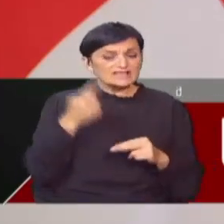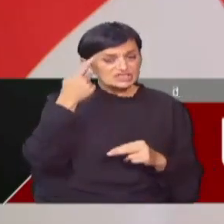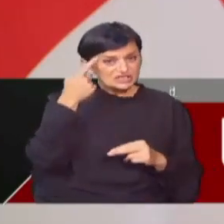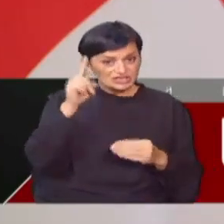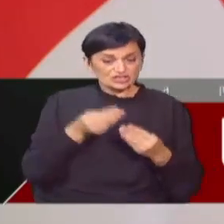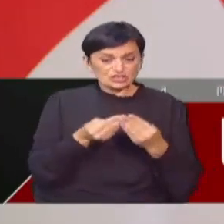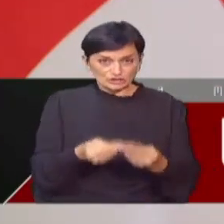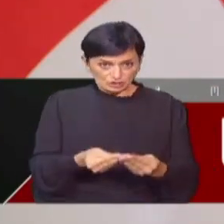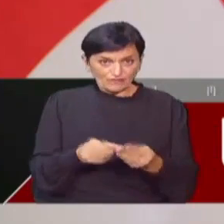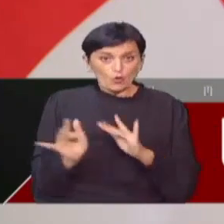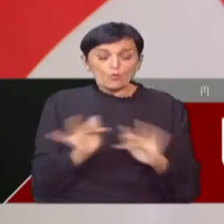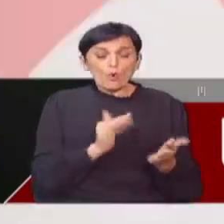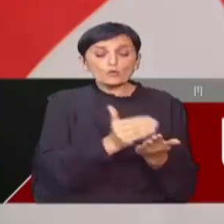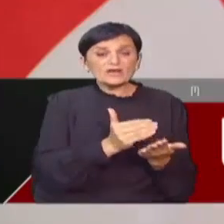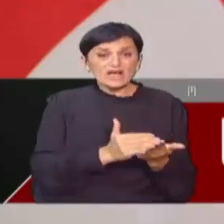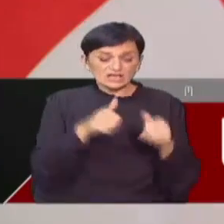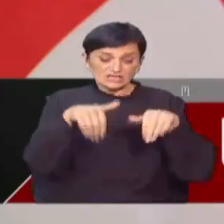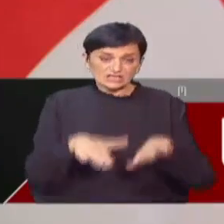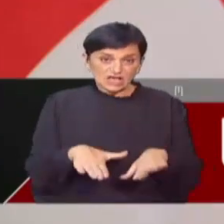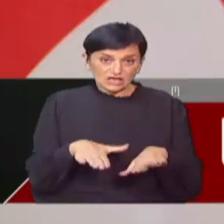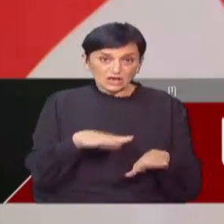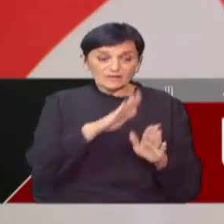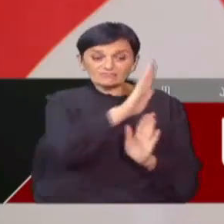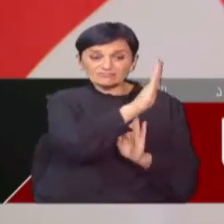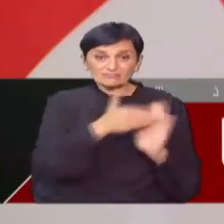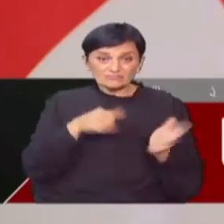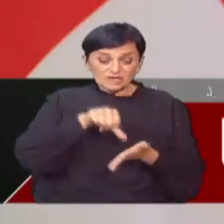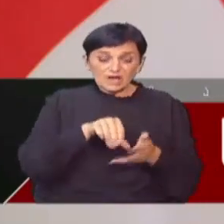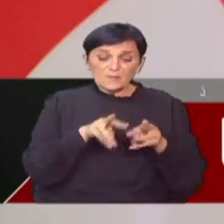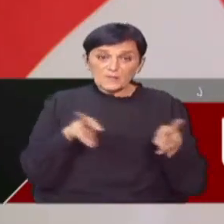შემოვიდა და ამას მოქმედი რეგლამენტი წყვეტს. ინტერპელაციასთან დაკავშირებით